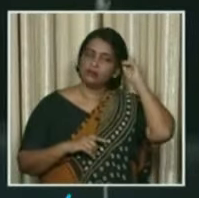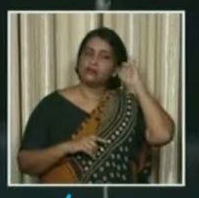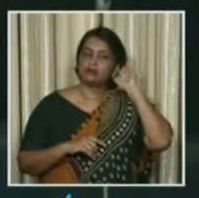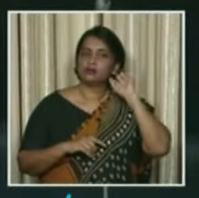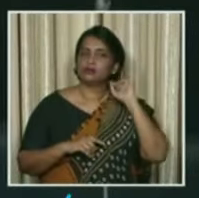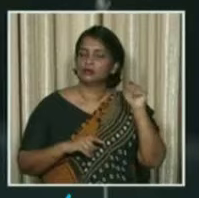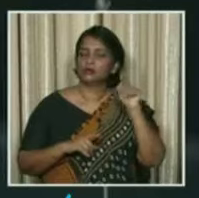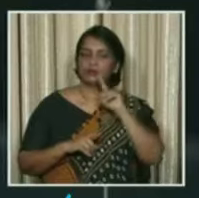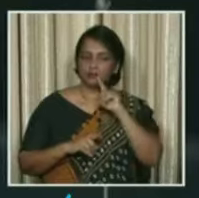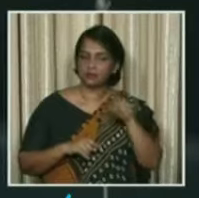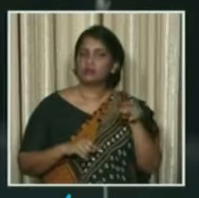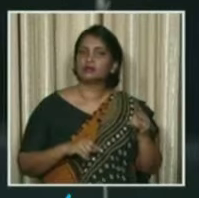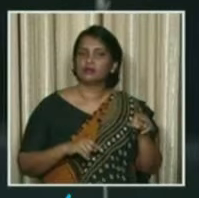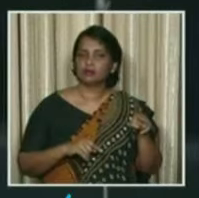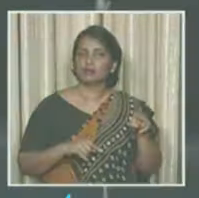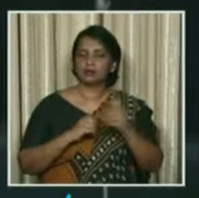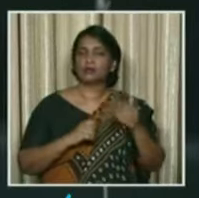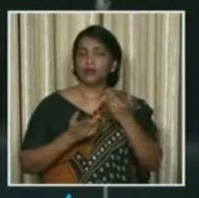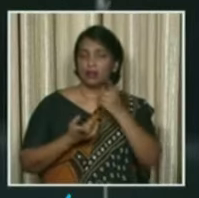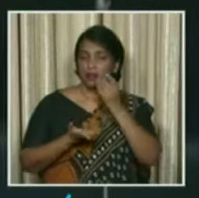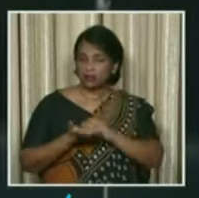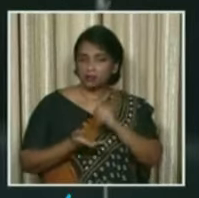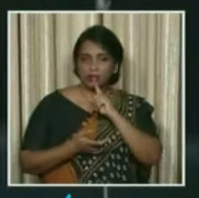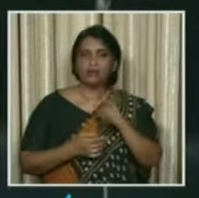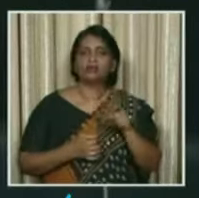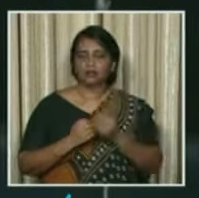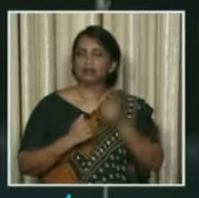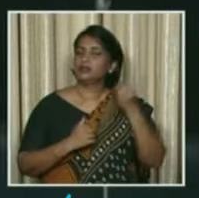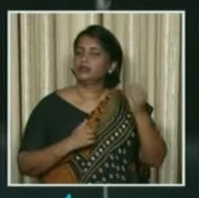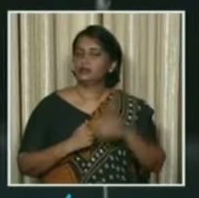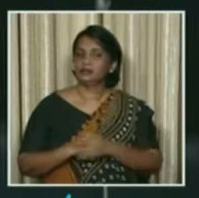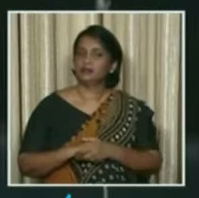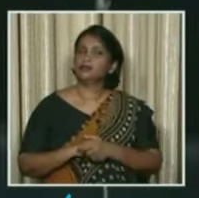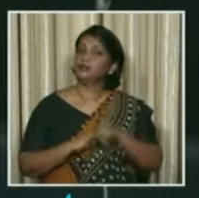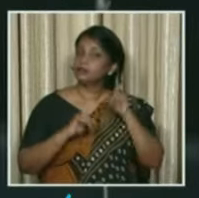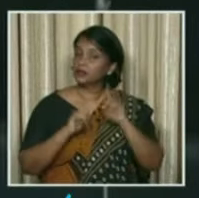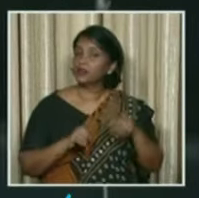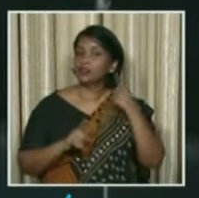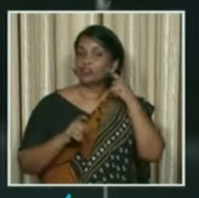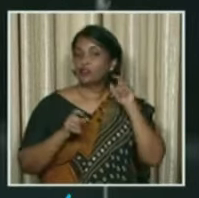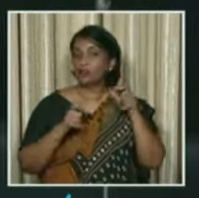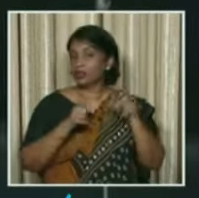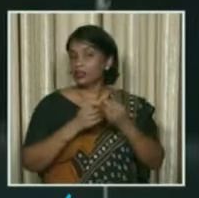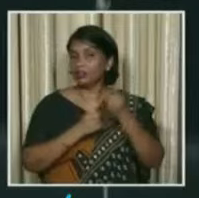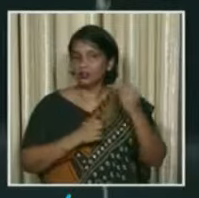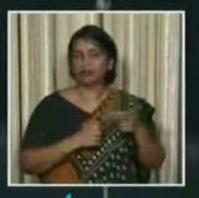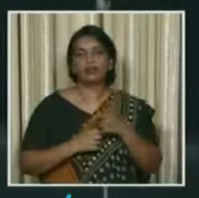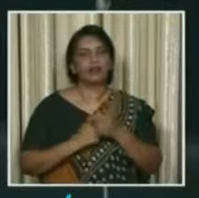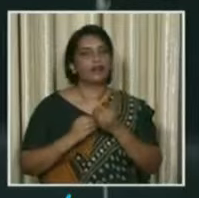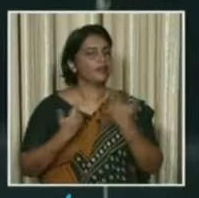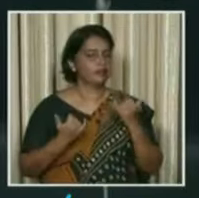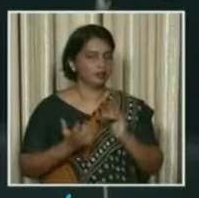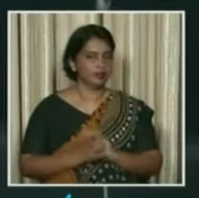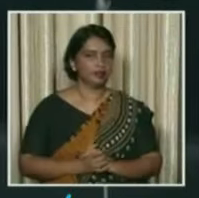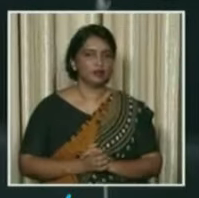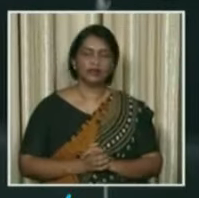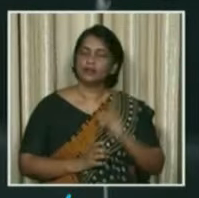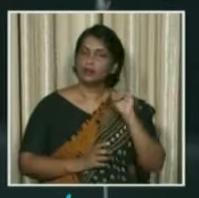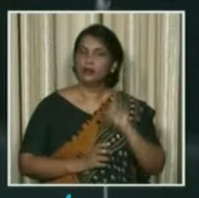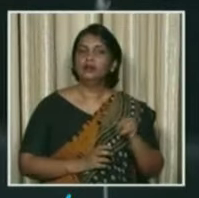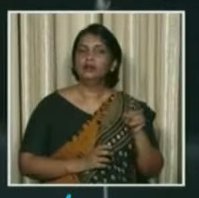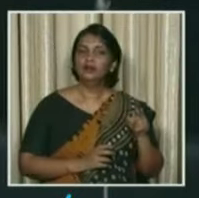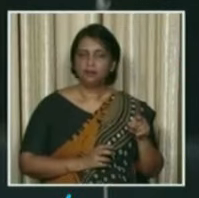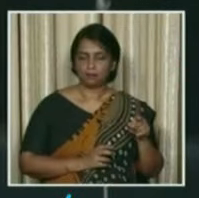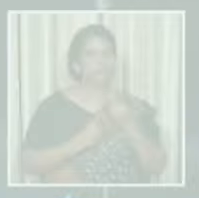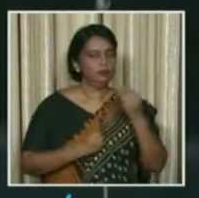ග්‍රාන්ට් කරනවා ඒකේ ඉන්ටරිම් රිලීෆ් එකක් ඉල්ලුවොත් ඉන්ටරිම් රිලීෆ් එක දෙනවා. ඉතින් ඒ ඉන්ටරිම් රිලීෆ් එක නොදී ලීව් ග්‍රාන්ට් කළා වැඩක් නැහැ සමහරක් ඒවා. ඒ නිසා තමයි ඉන්ටරිම්